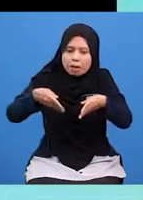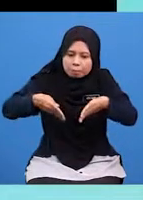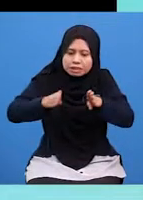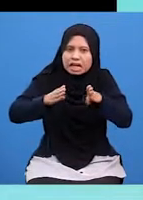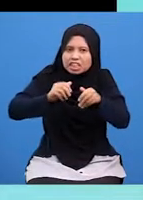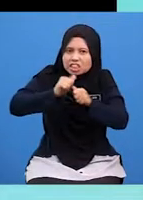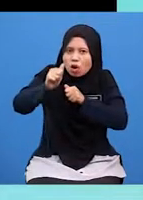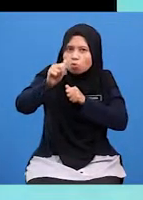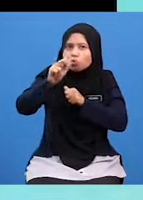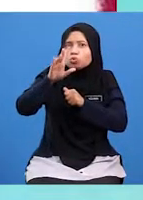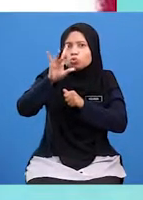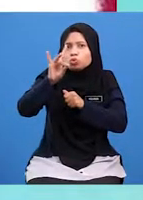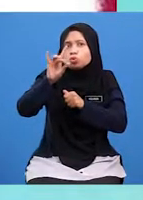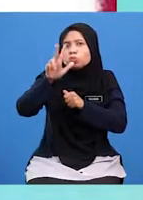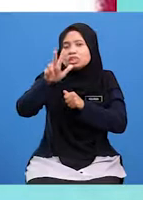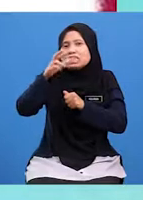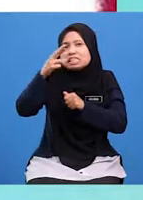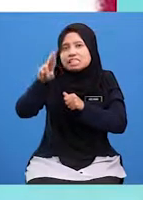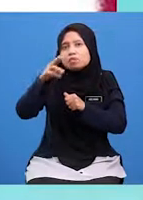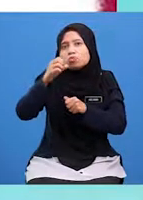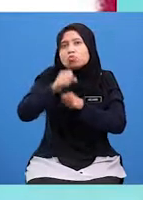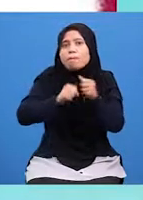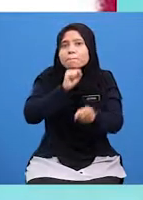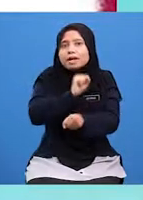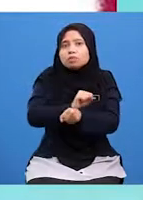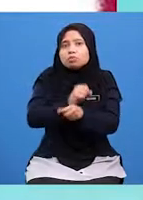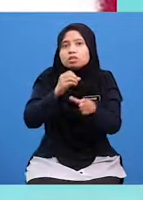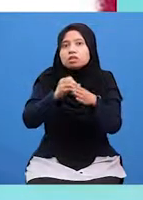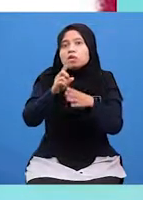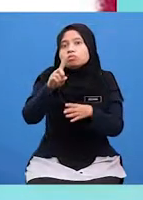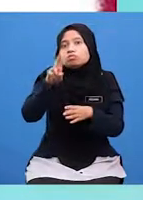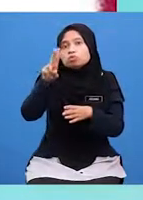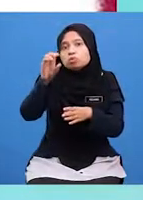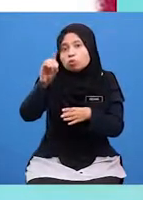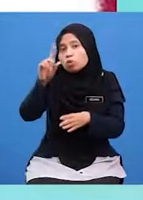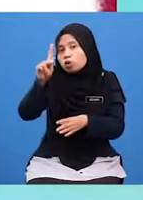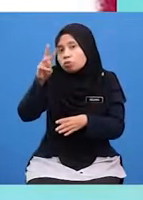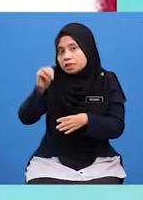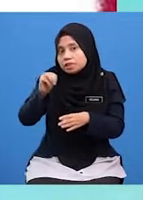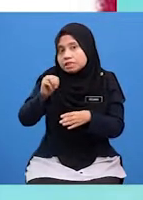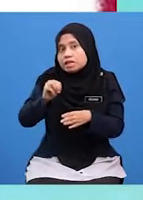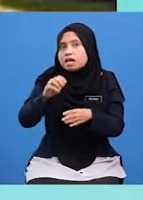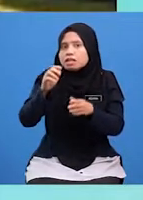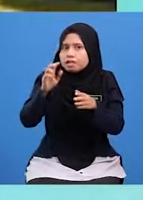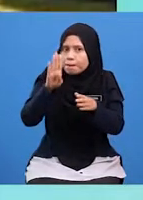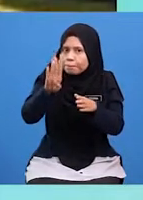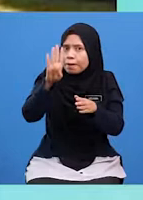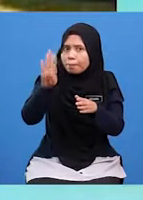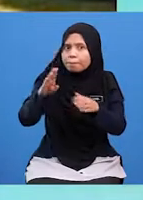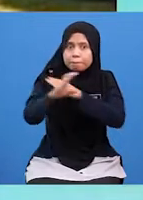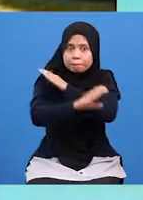sejauh 73,000 batu, iaitu lebih kurang 120 km persegi. menjelajah ke 44 buah